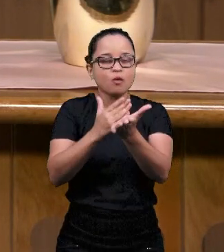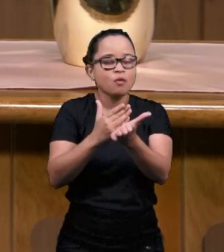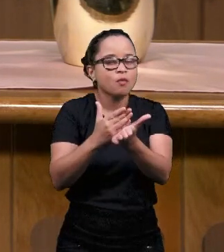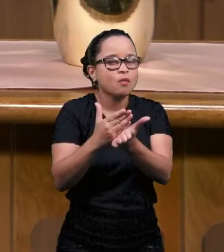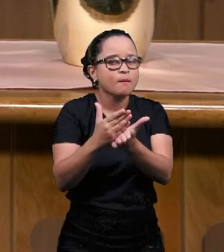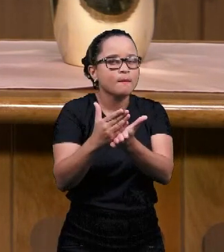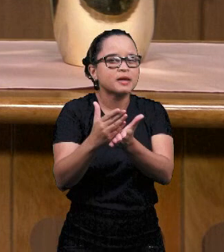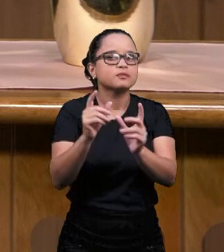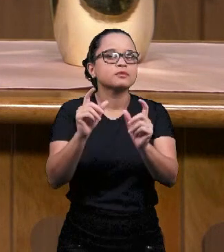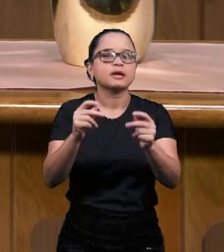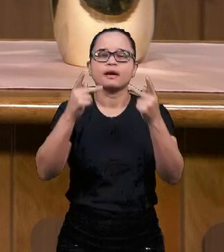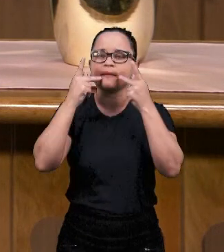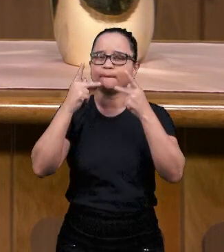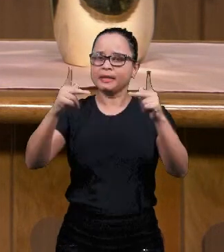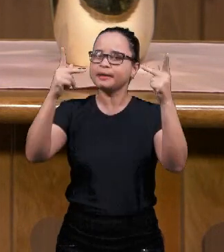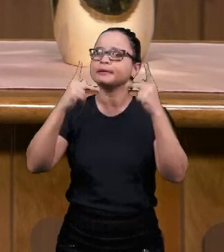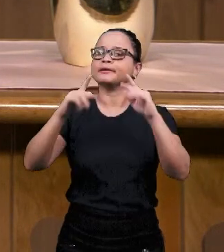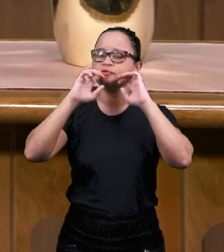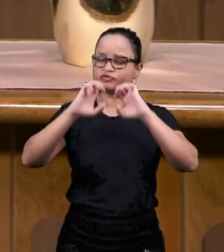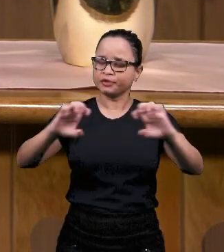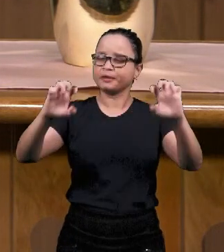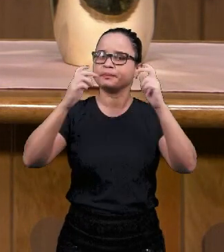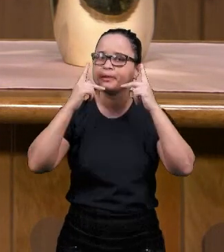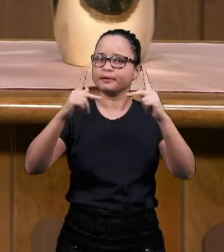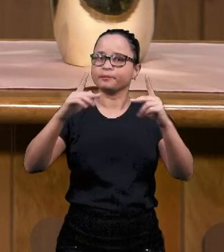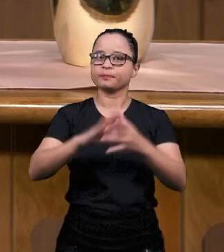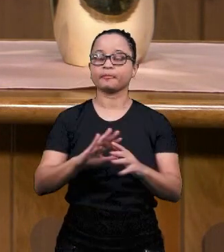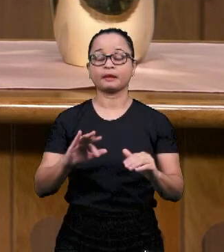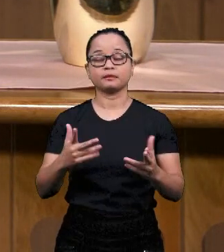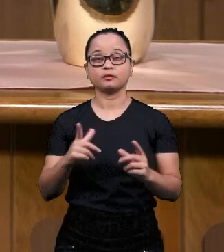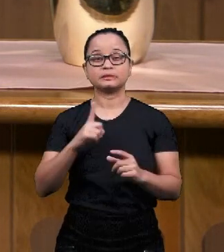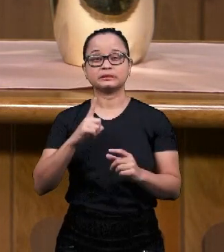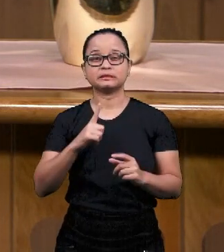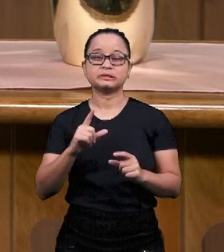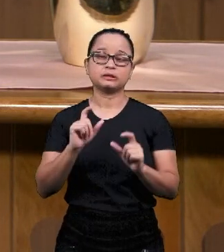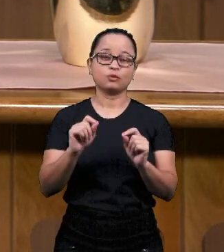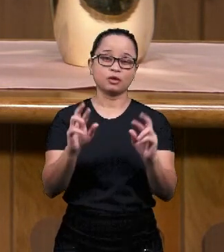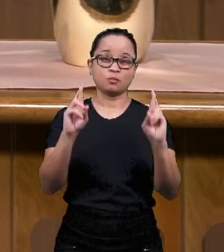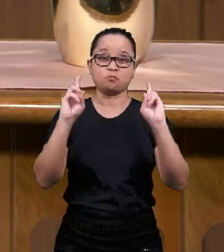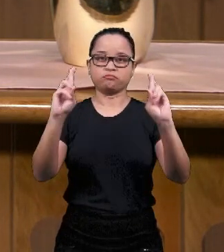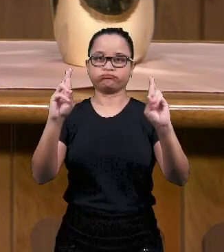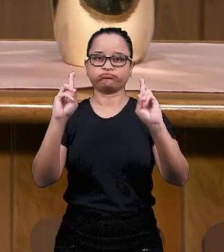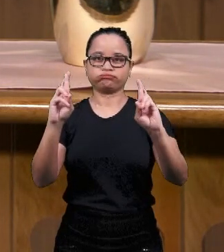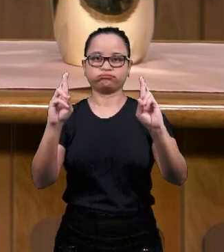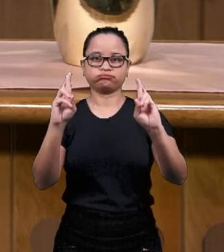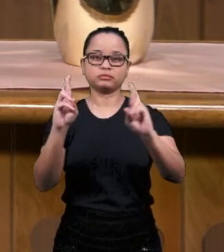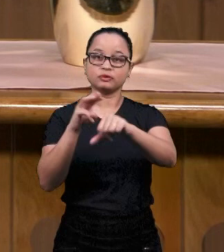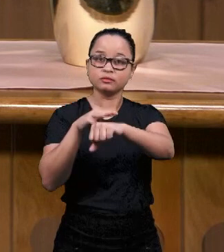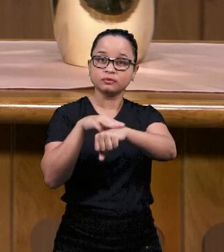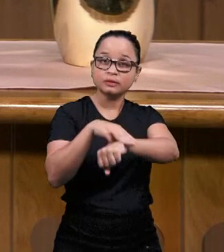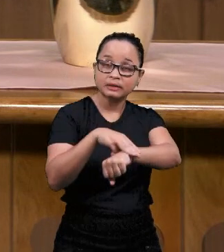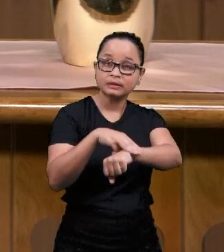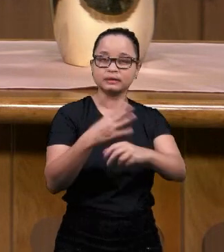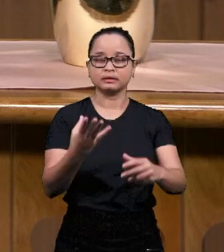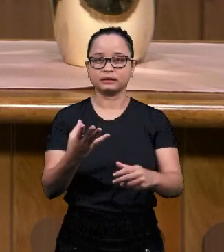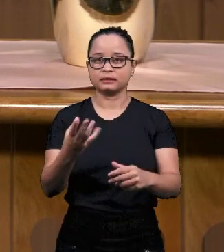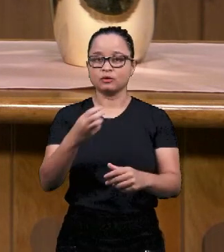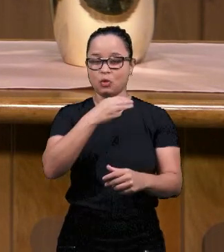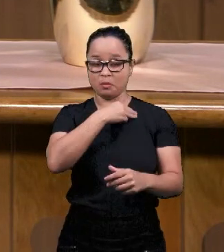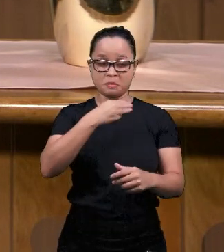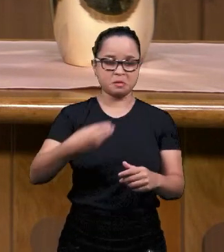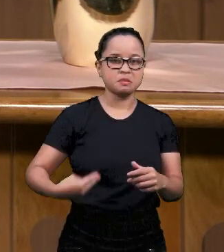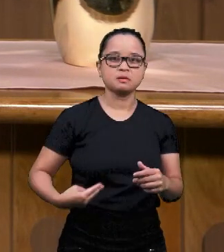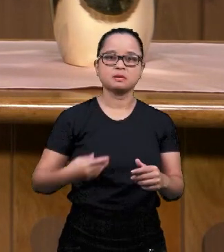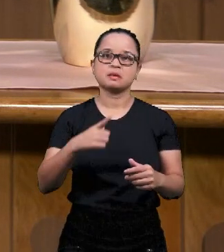Иисус начинает проповедовать Евангелие. Было ожидание Мессии, который бы пришел